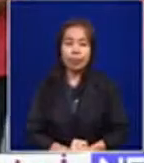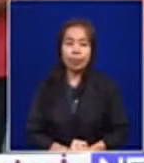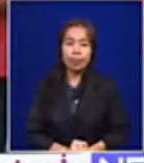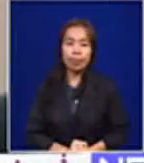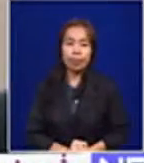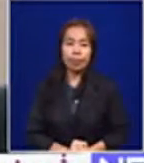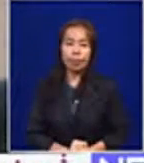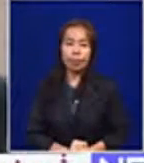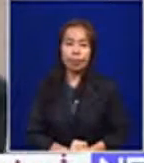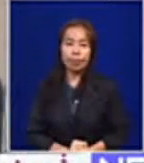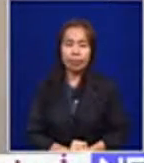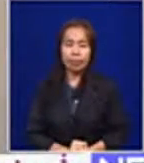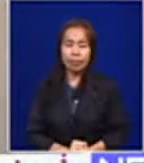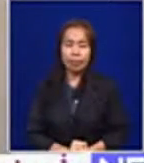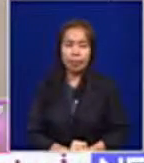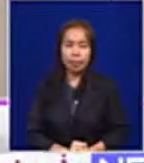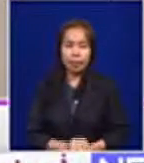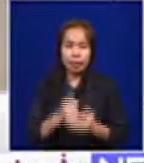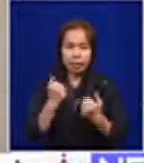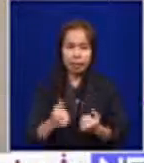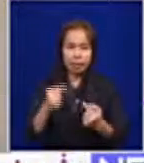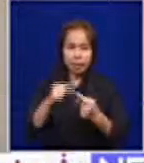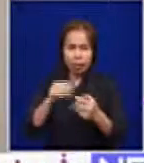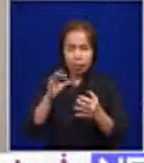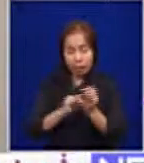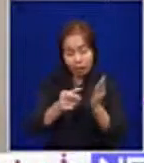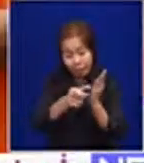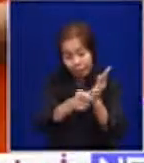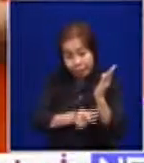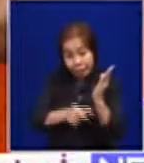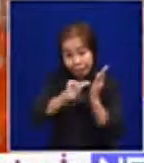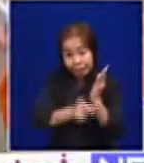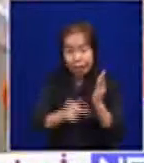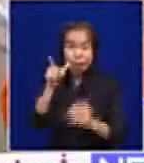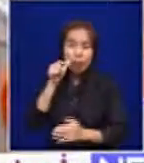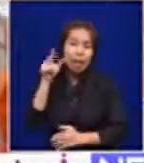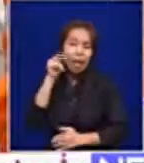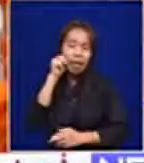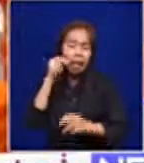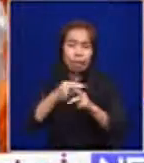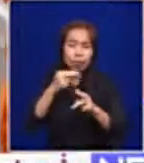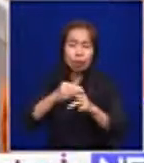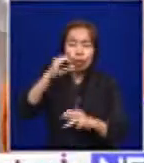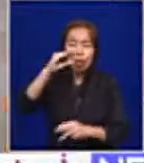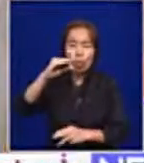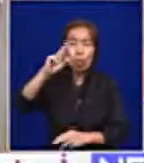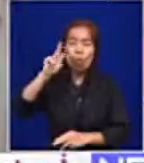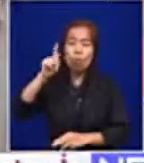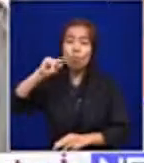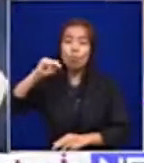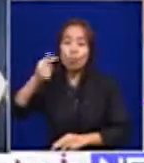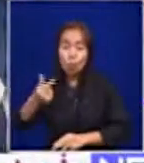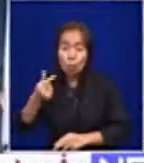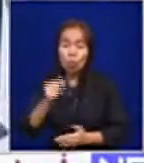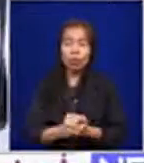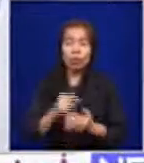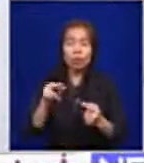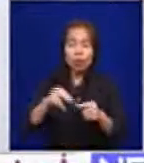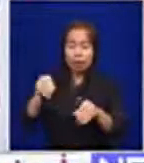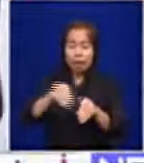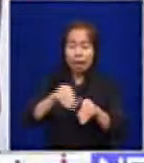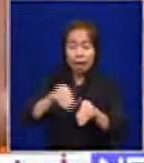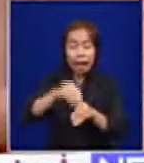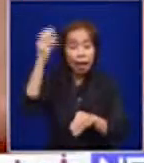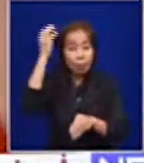ที่บริเวณหาดผาถ่านริมฝั่งแม่น้ำโขงตำบลเวียงอำเภอเชียงของจังหวัดเชียงรายนะคะนางกอบการวัฒนวรางกูลรัฐม